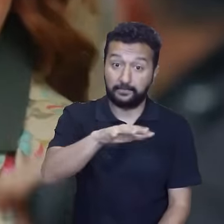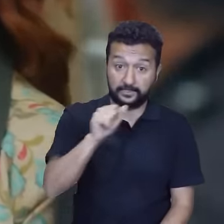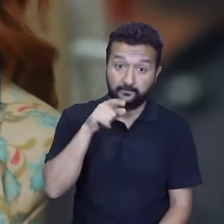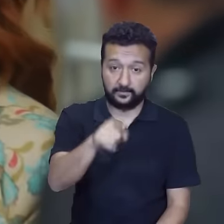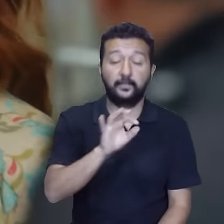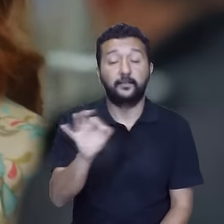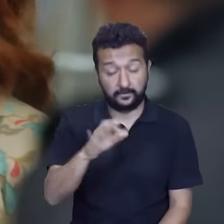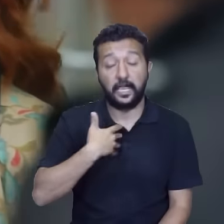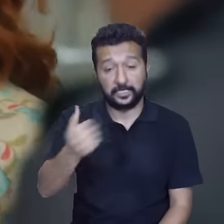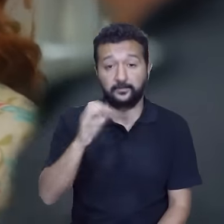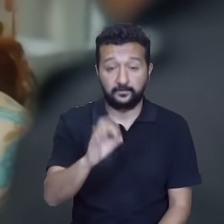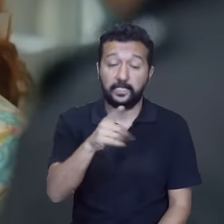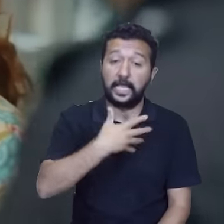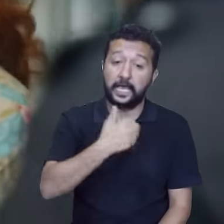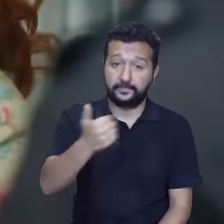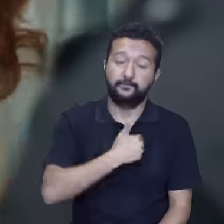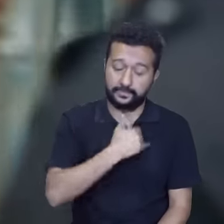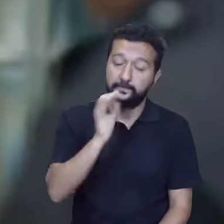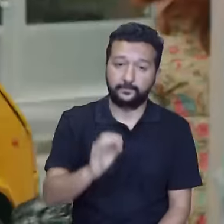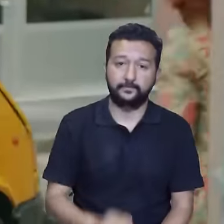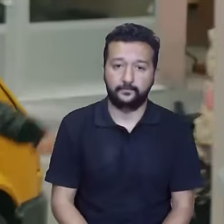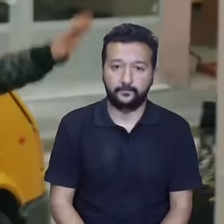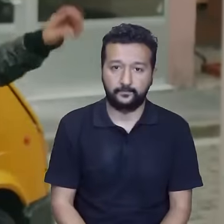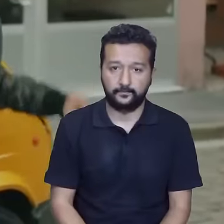seni ha. Ha ha, alırsın. Alırsın beni.